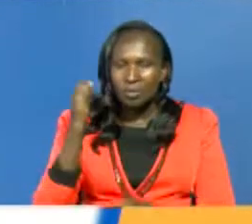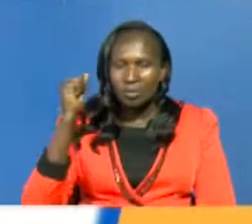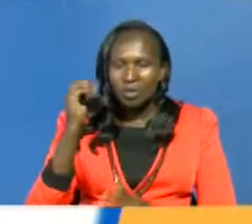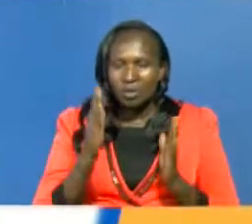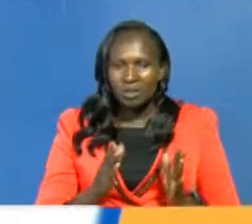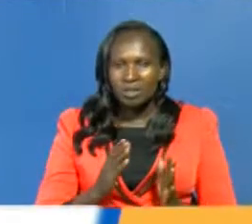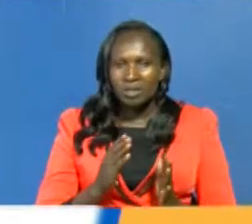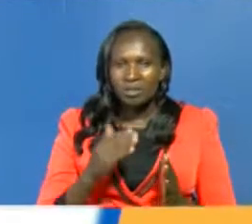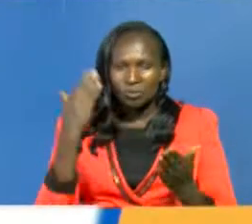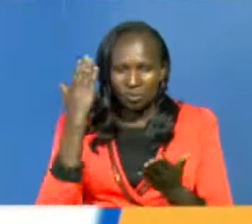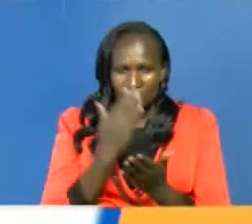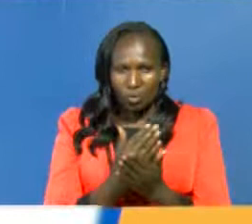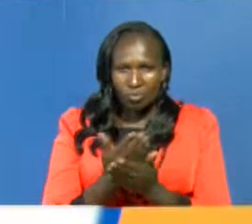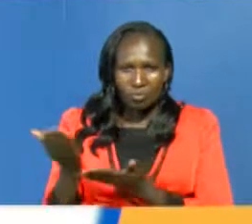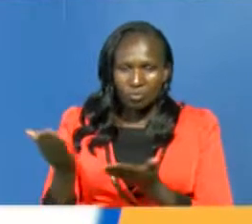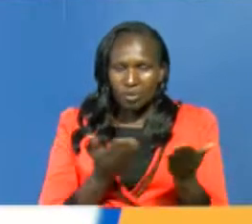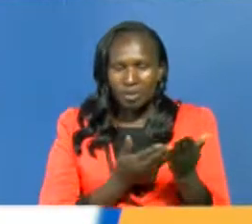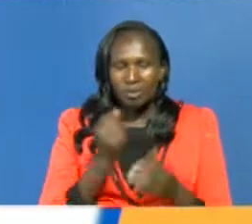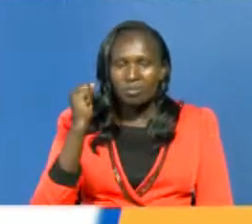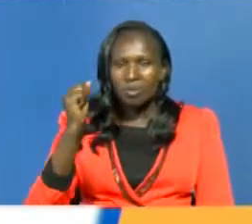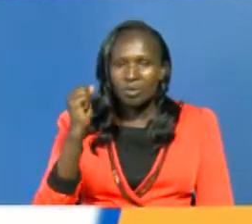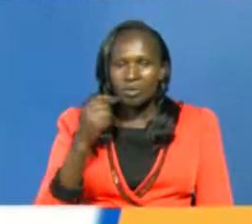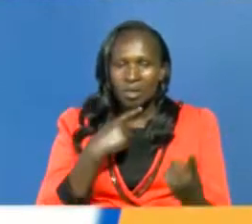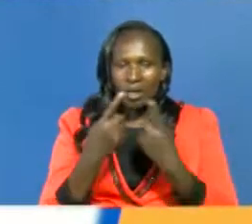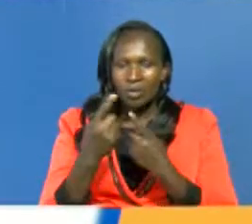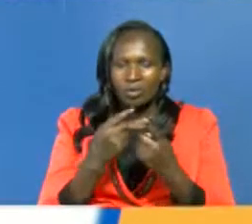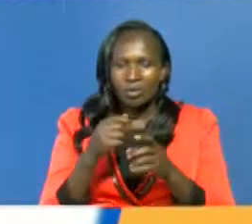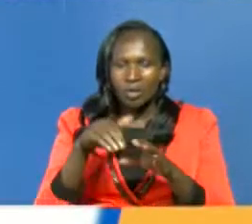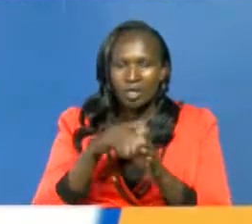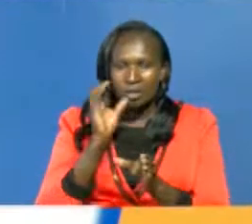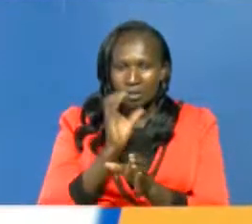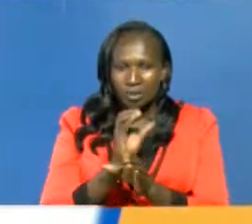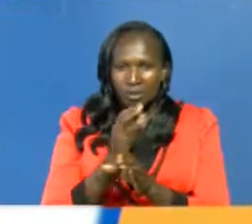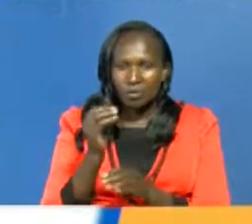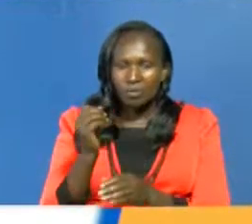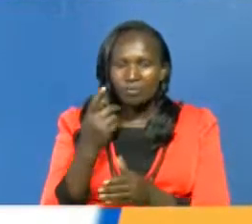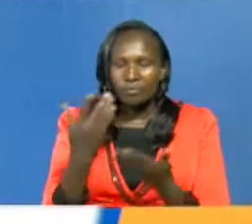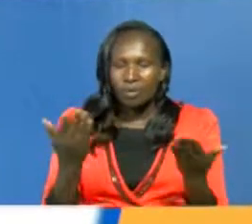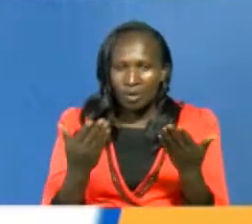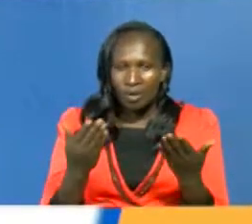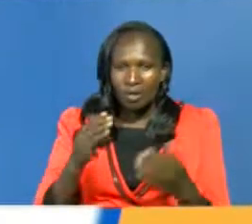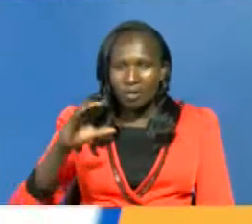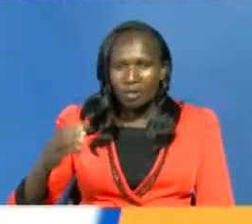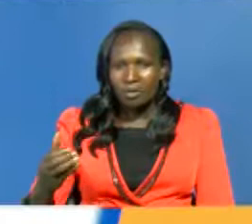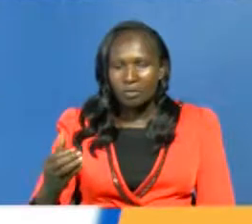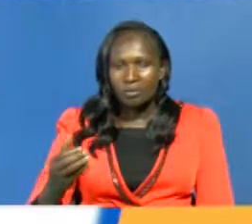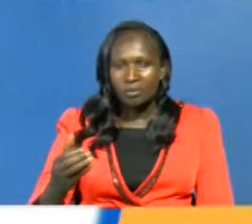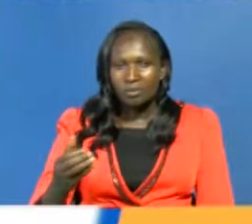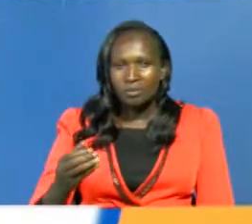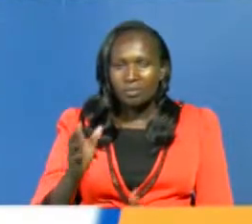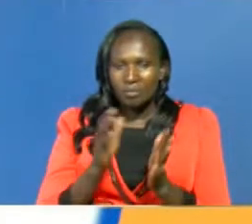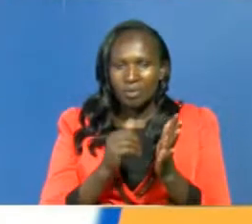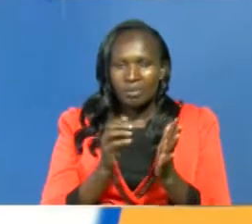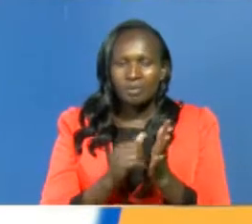potovu katika swala hilo nzima. Eugene aliyazungumza hayo katika kanisa la St. Christopher, kaunti ya